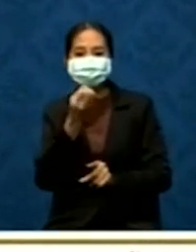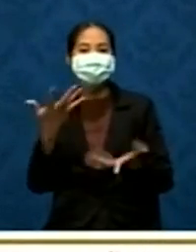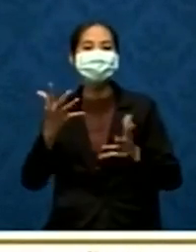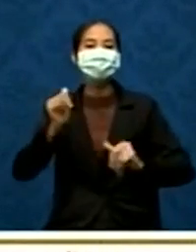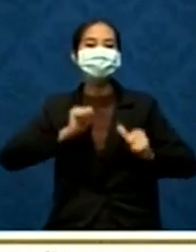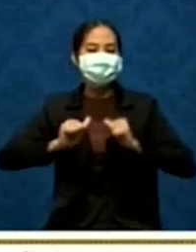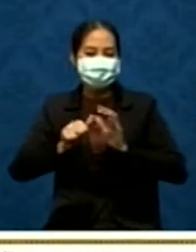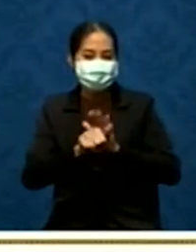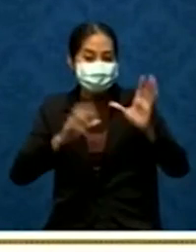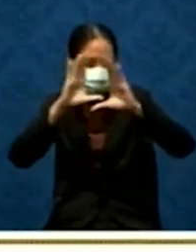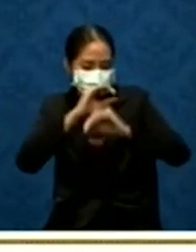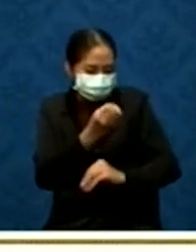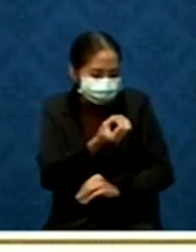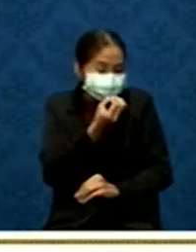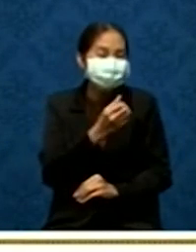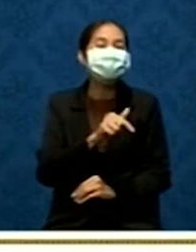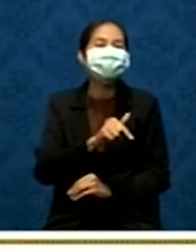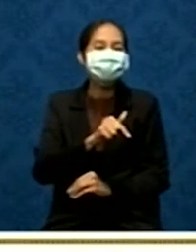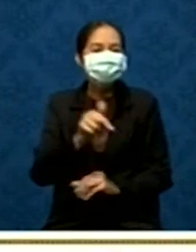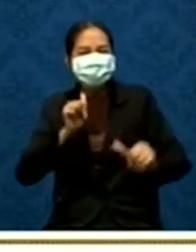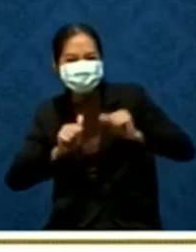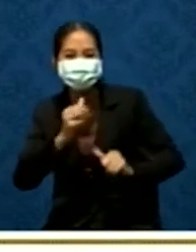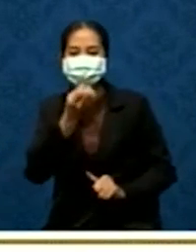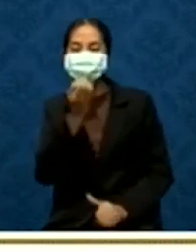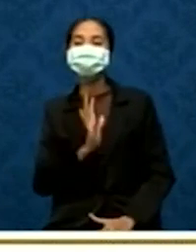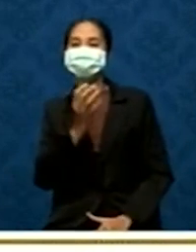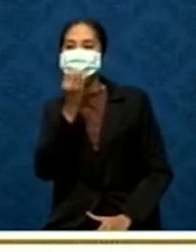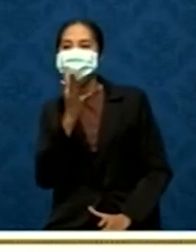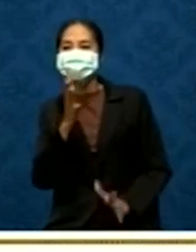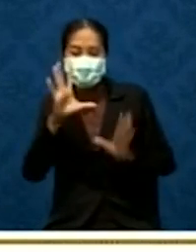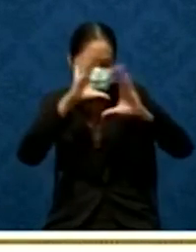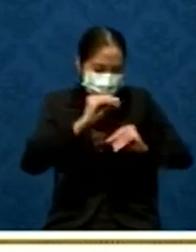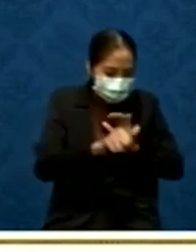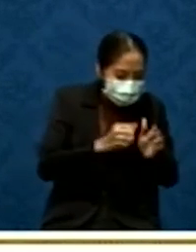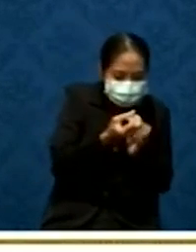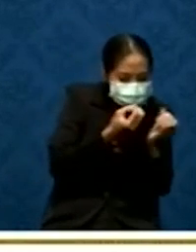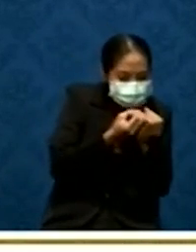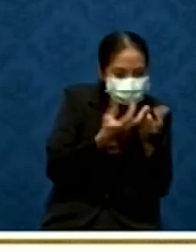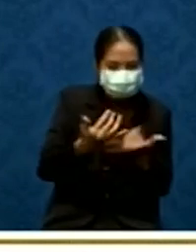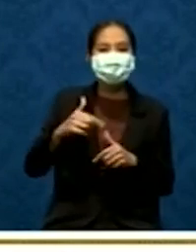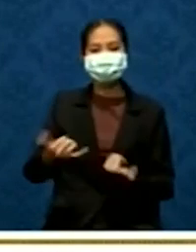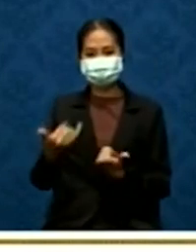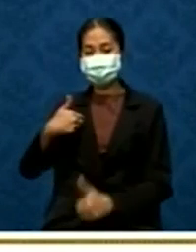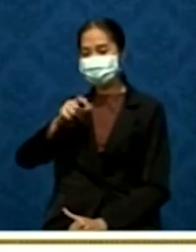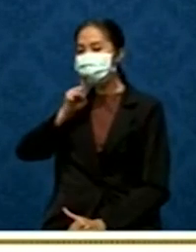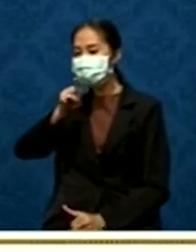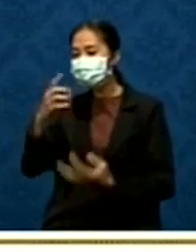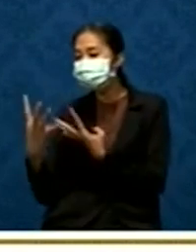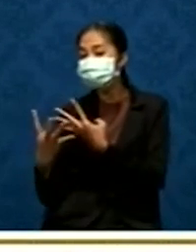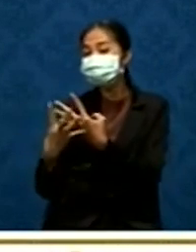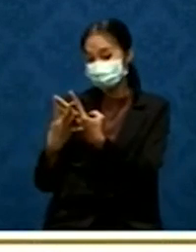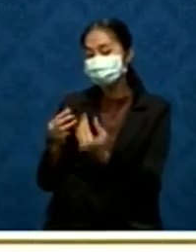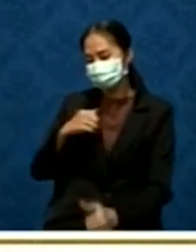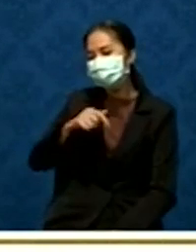รับทานตอนกลางคืนบ้างนะครับแต่ว่าในสองรายนี้แล้วผมได้ถามจากเจ้าหน้าที่ทั้งของราชทัณฑ์และ